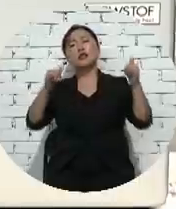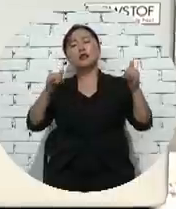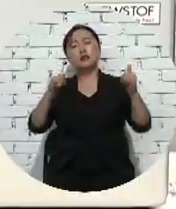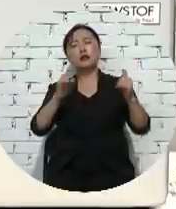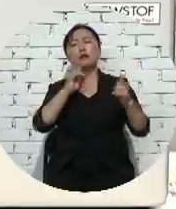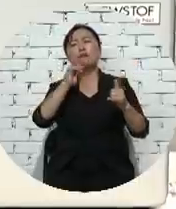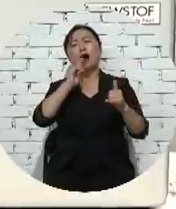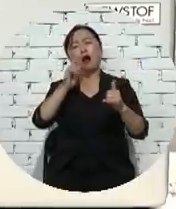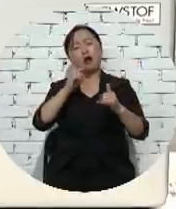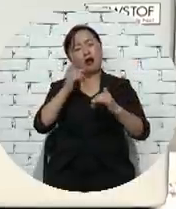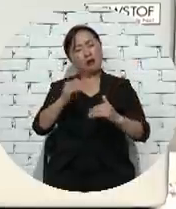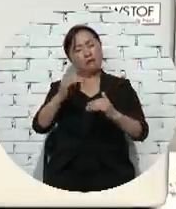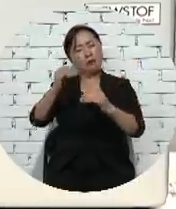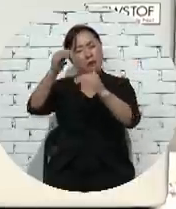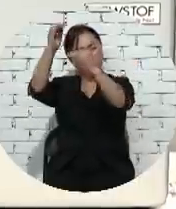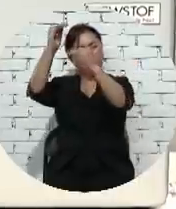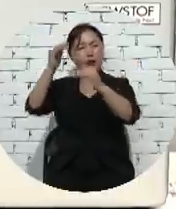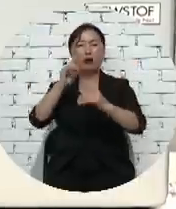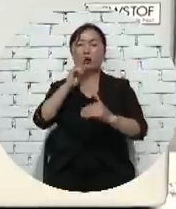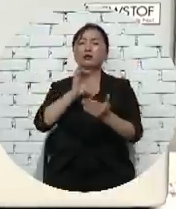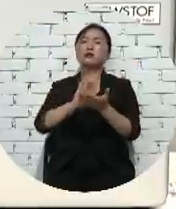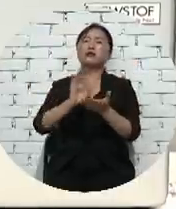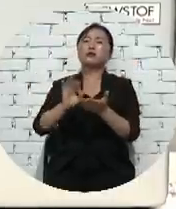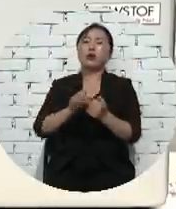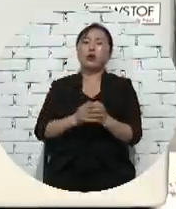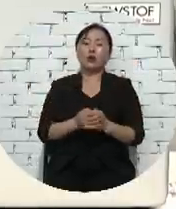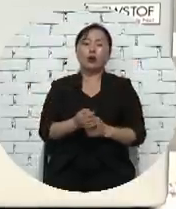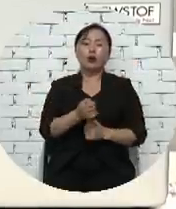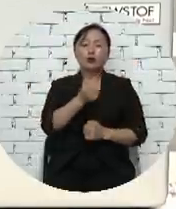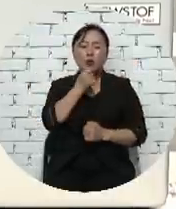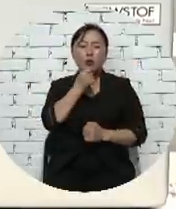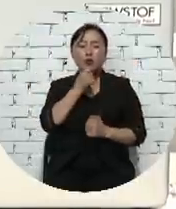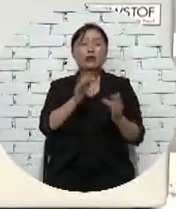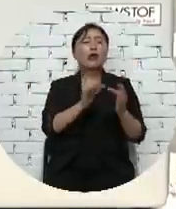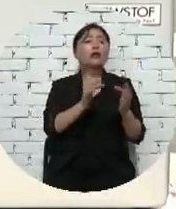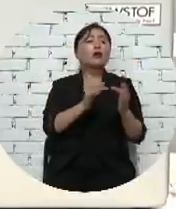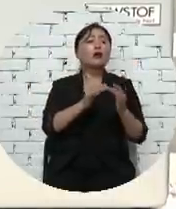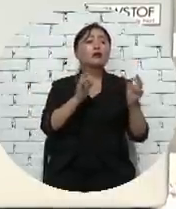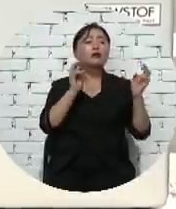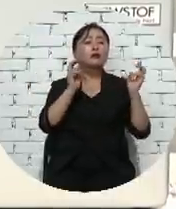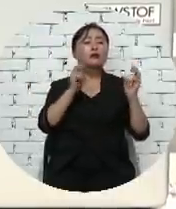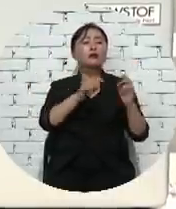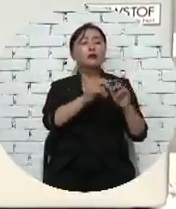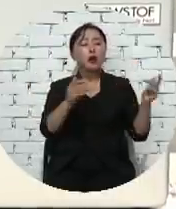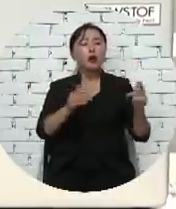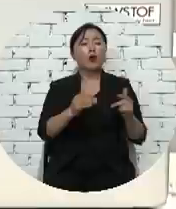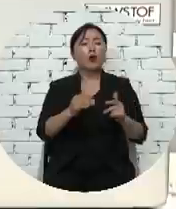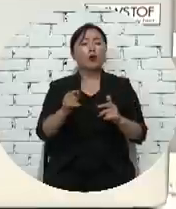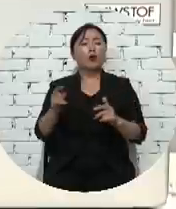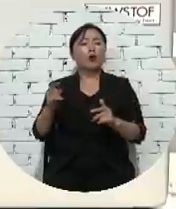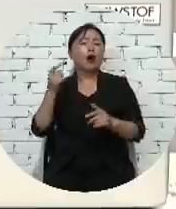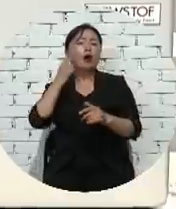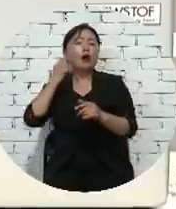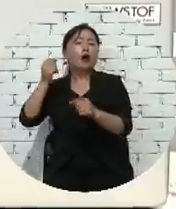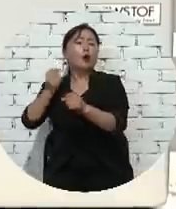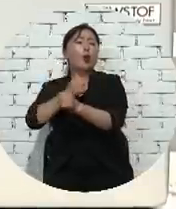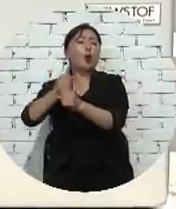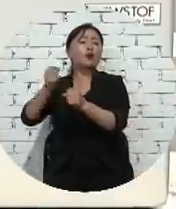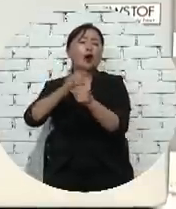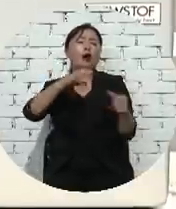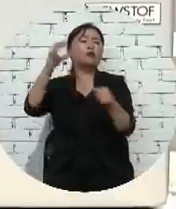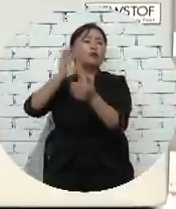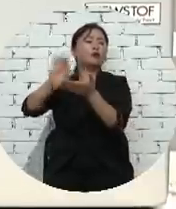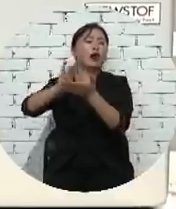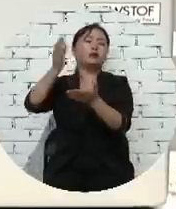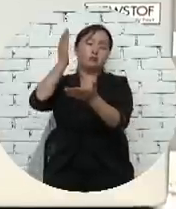하는데 제발 그런 규모가 작은 인터넷 매체를 공작에 동원하지 말라는 뜻이 아니 그러니까 그 네.